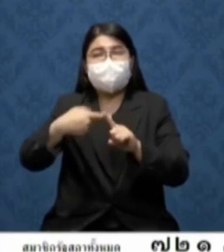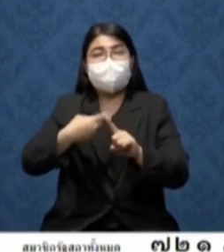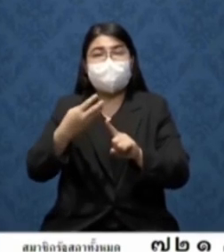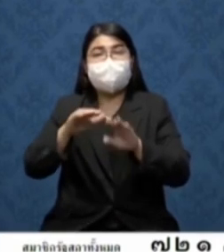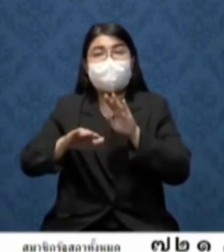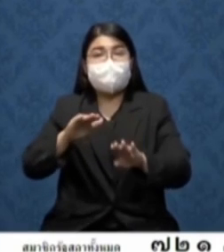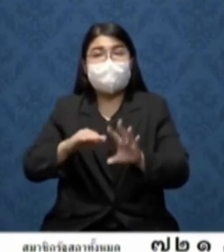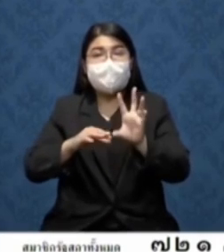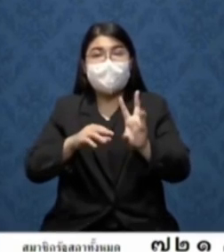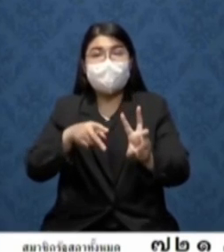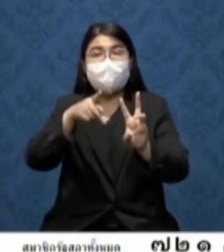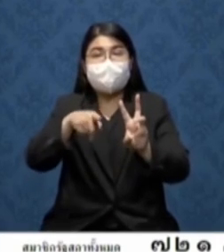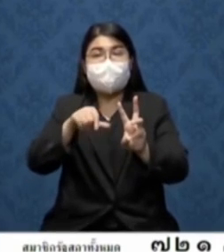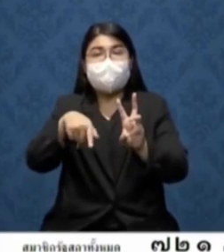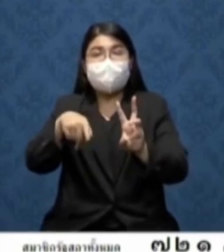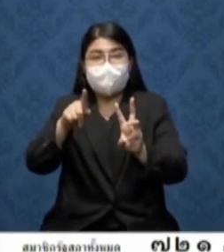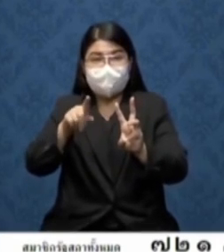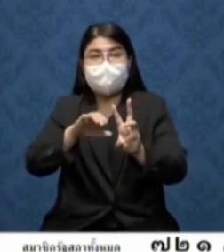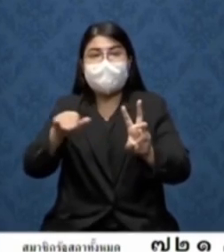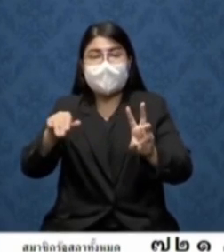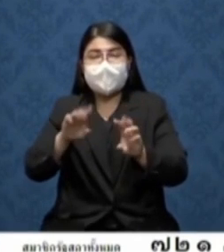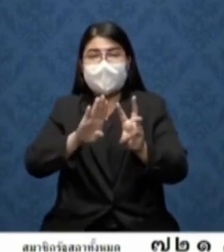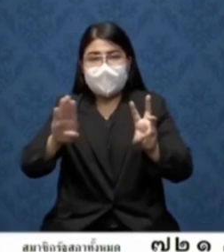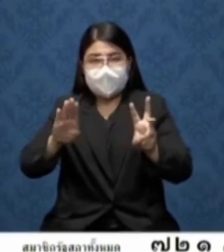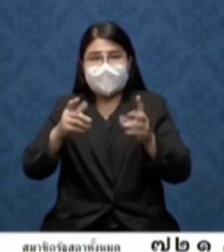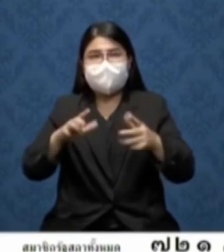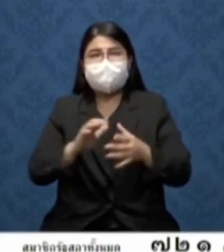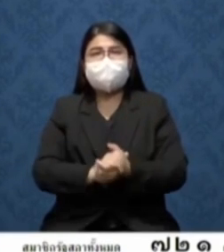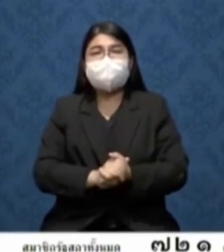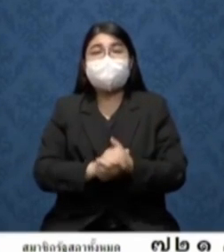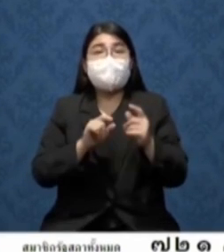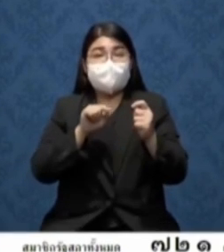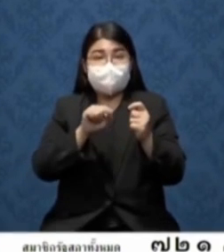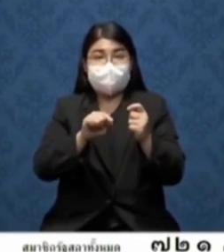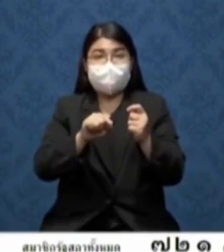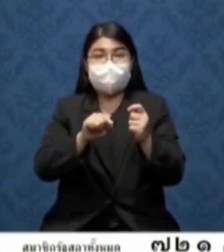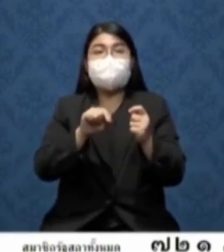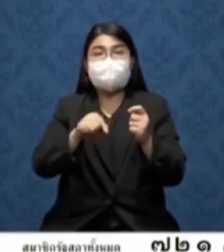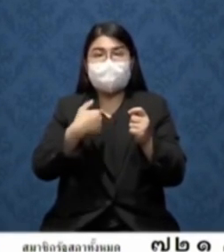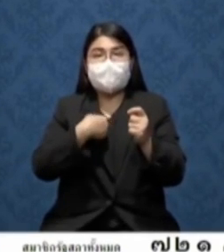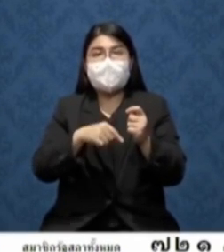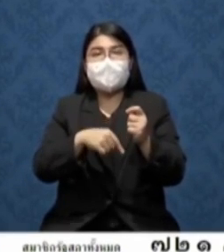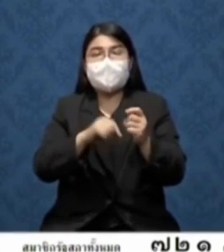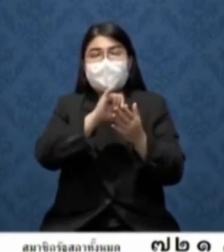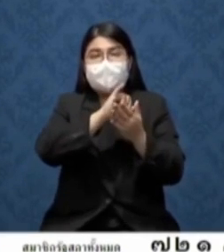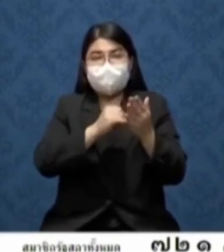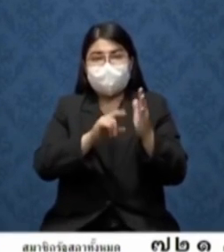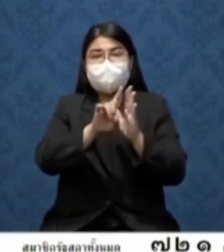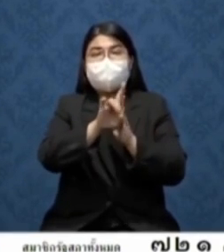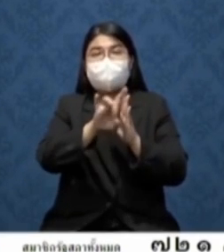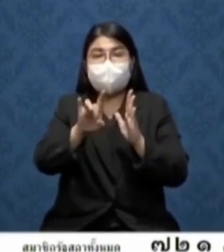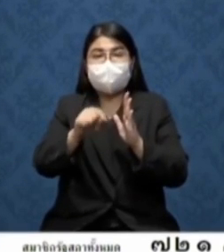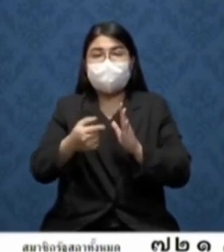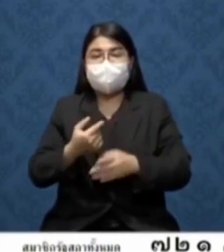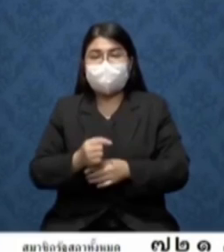ที่นี่ตำบลค้อใหญ่อำเภอพระนมไพจังหวัดร้อยเอ็ดท่านประธานครับนี่คือตัวอย่างน้